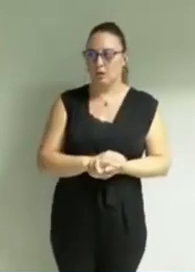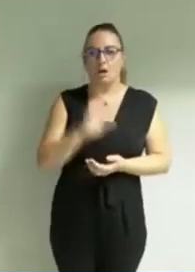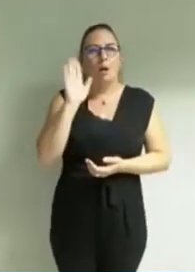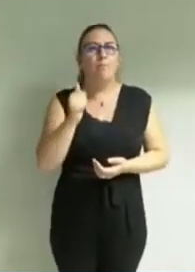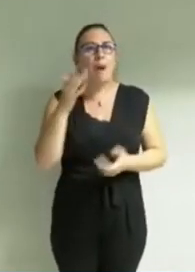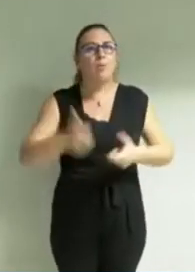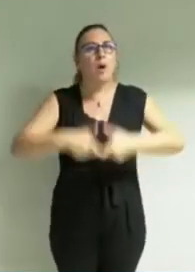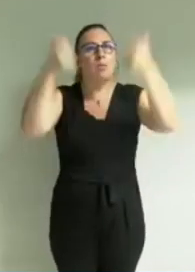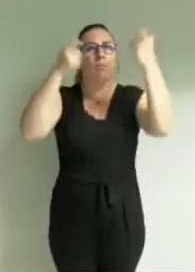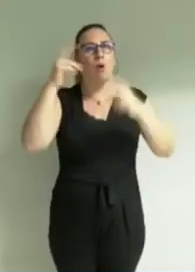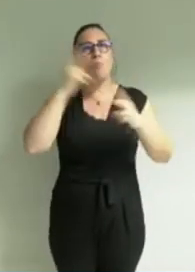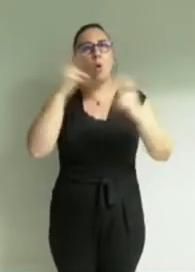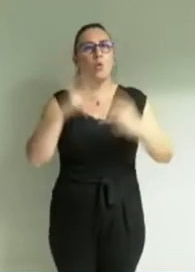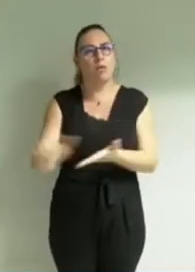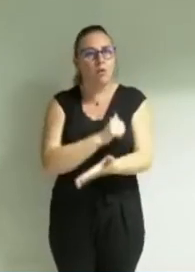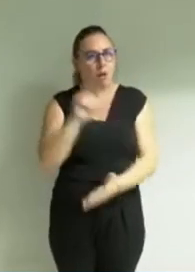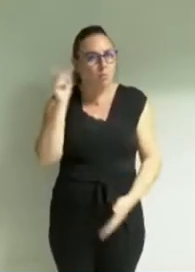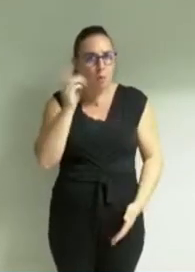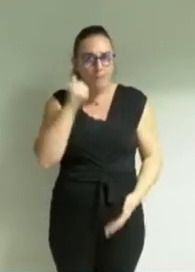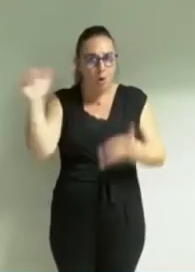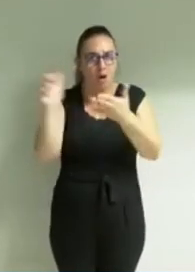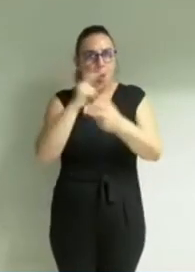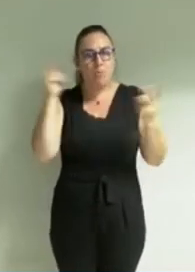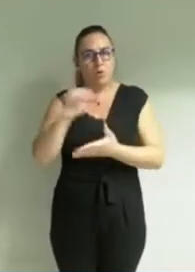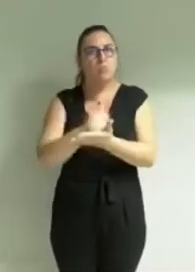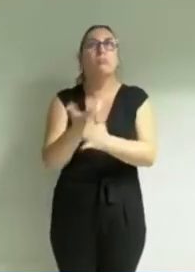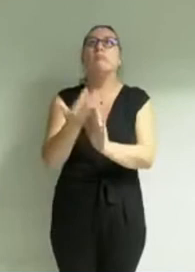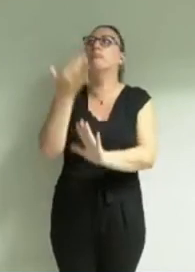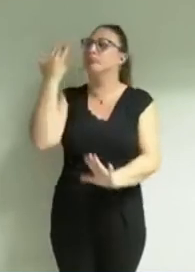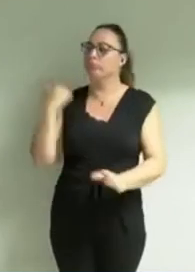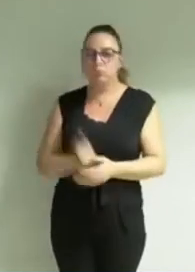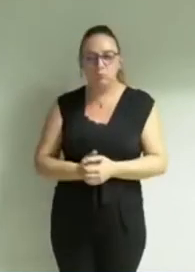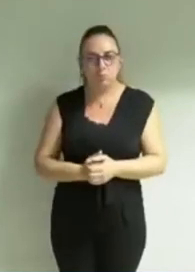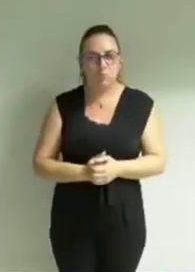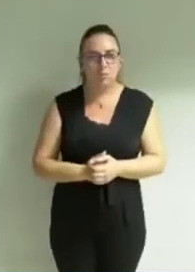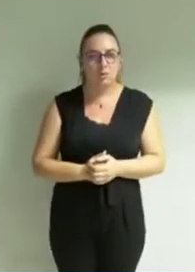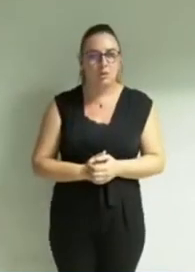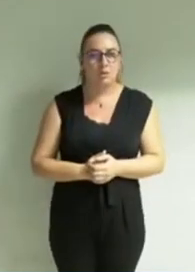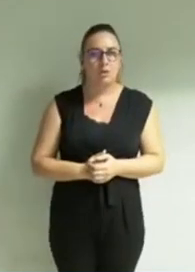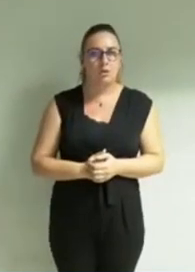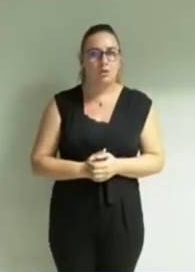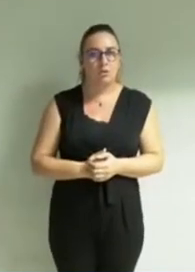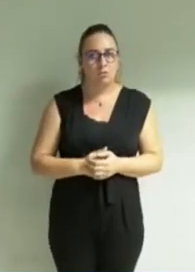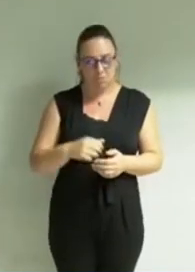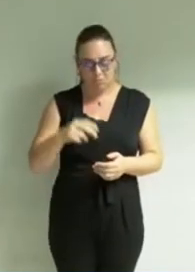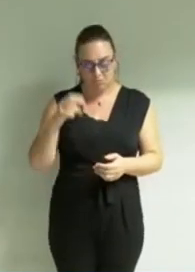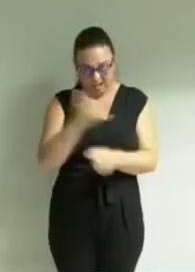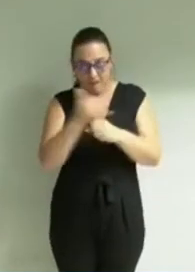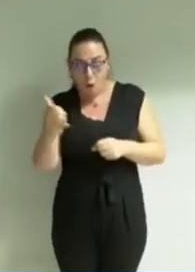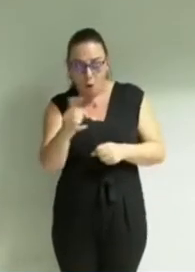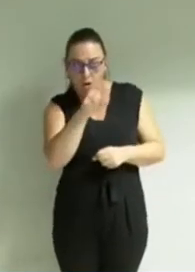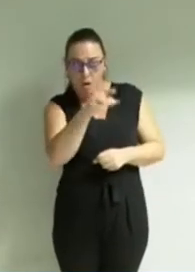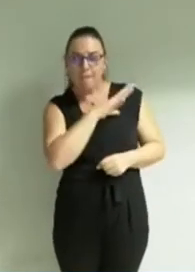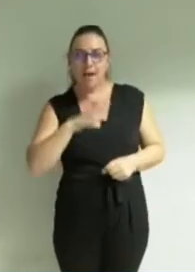pour le dépolluer. Pourquoi vous ne le dépolluez pas depuis tant d'années? Est-ce que c'est faux quand Mme